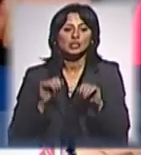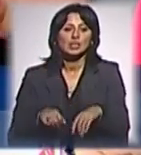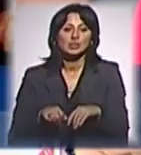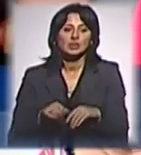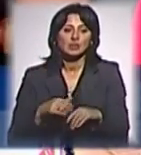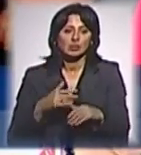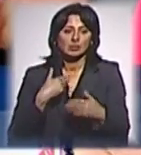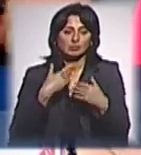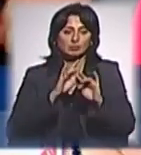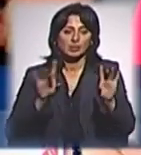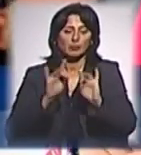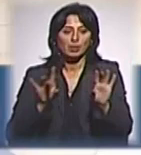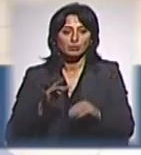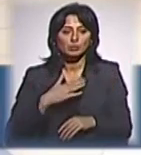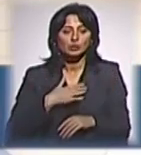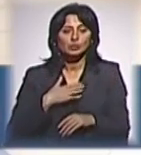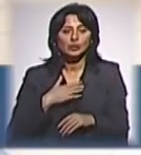შესაძლებლობა მივმართოთ ჩვენს